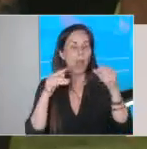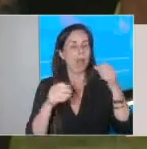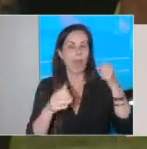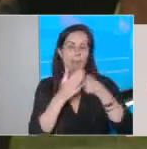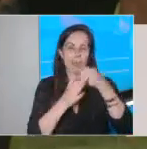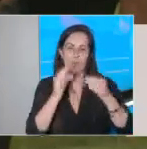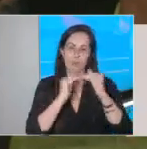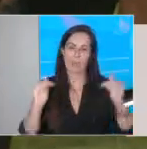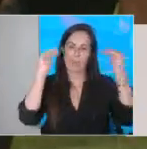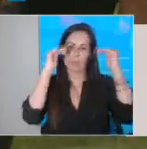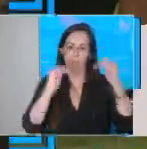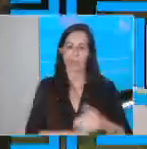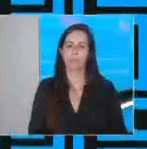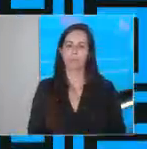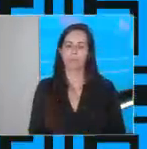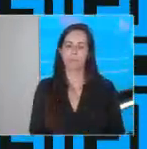לבית המשפט העליון?